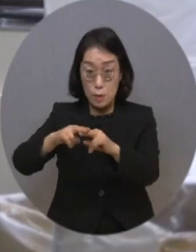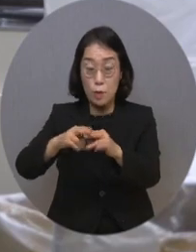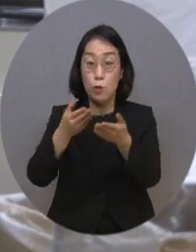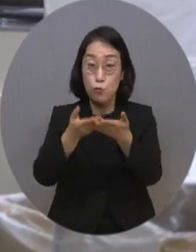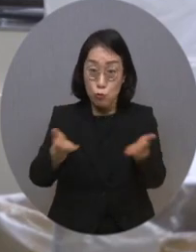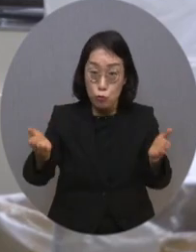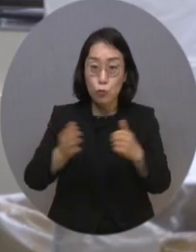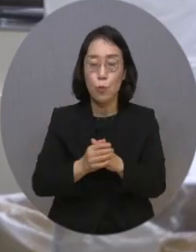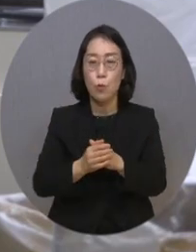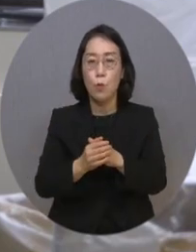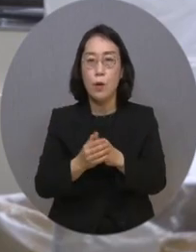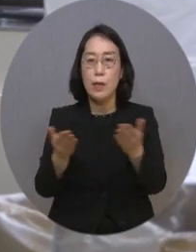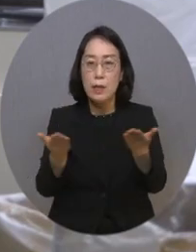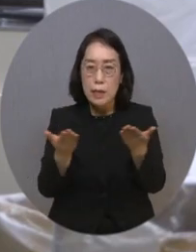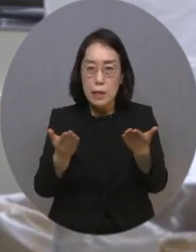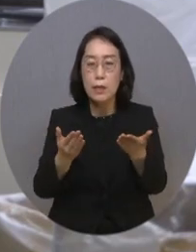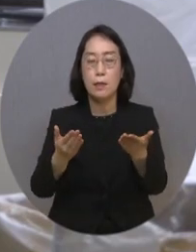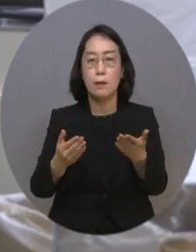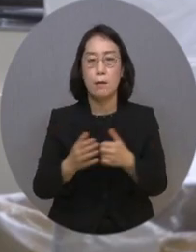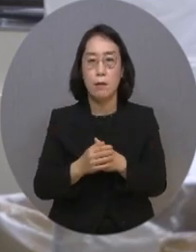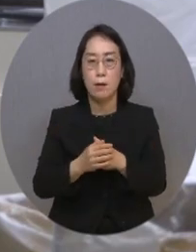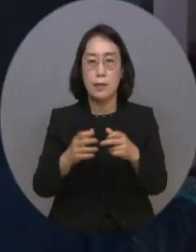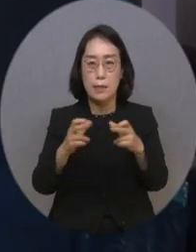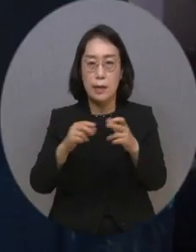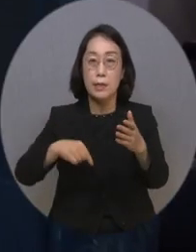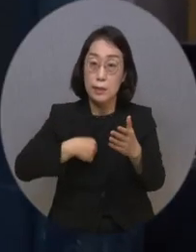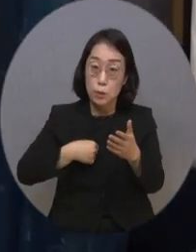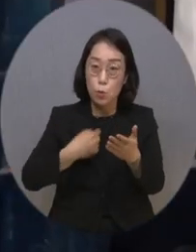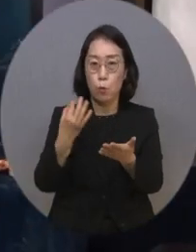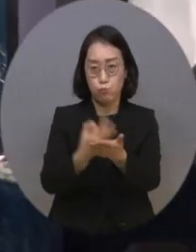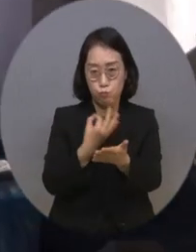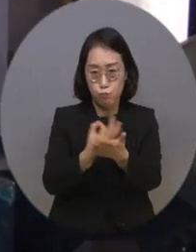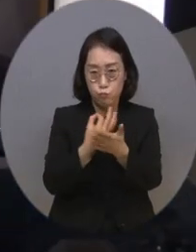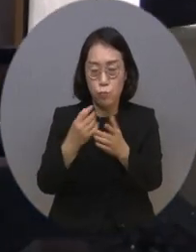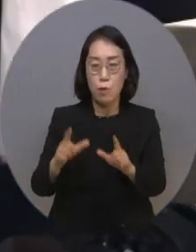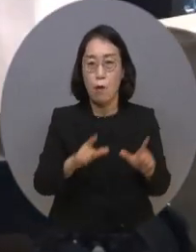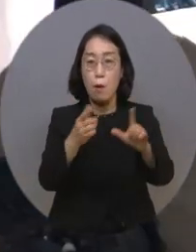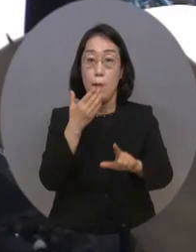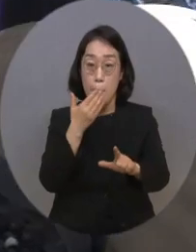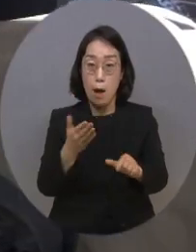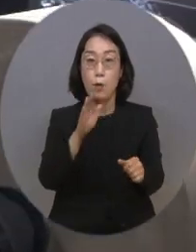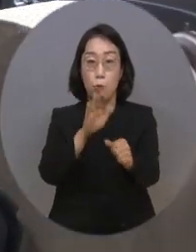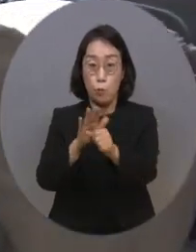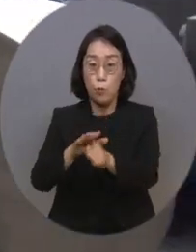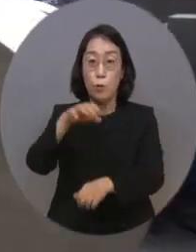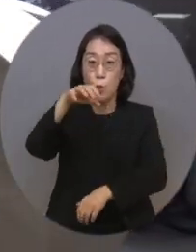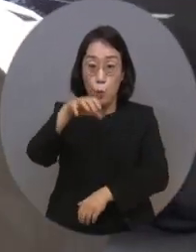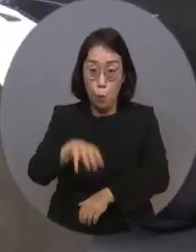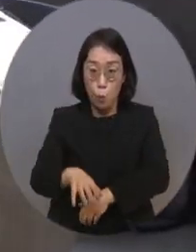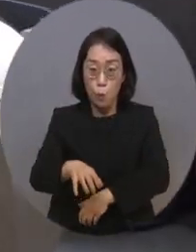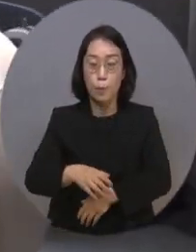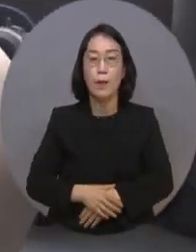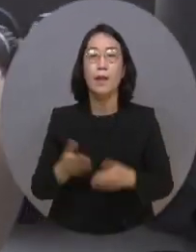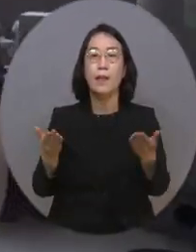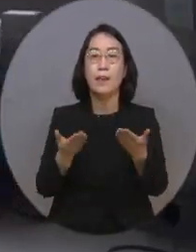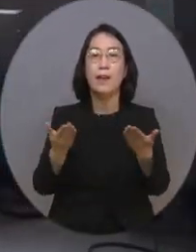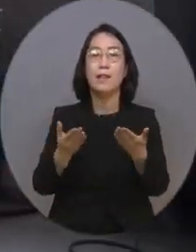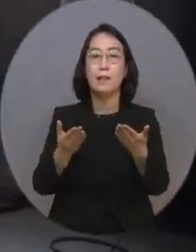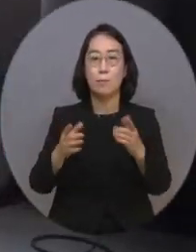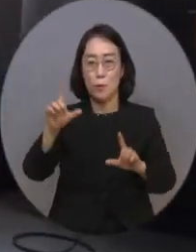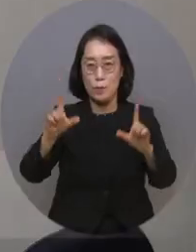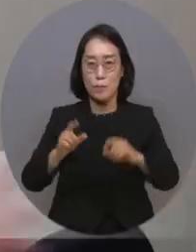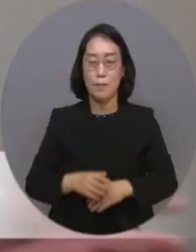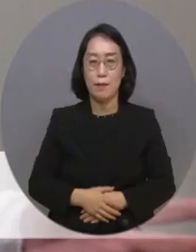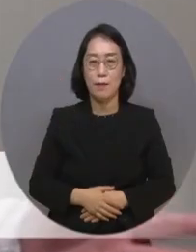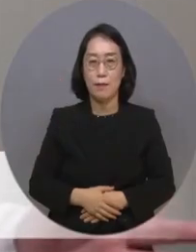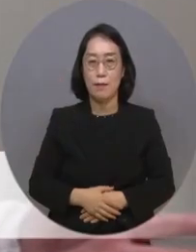통해 장애인 당사자 스스로가 자신의 삶을 책임지는 일상이 가능하도록 지원하기 위해 설립된